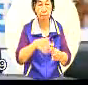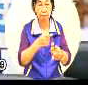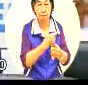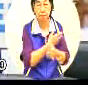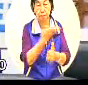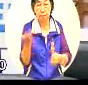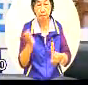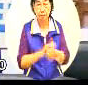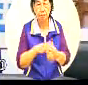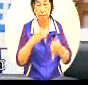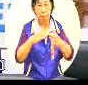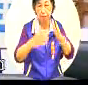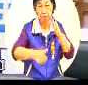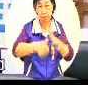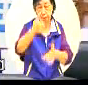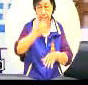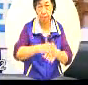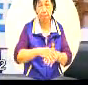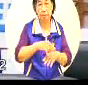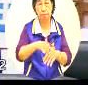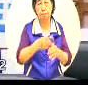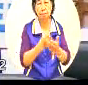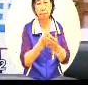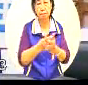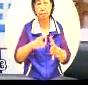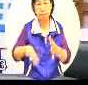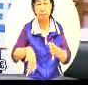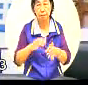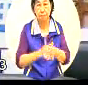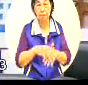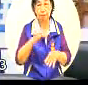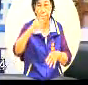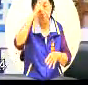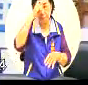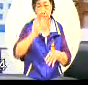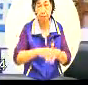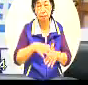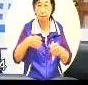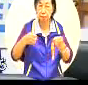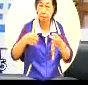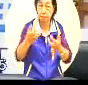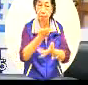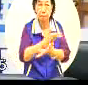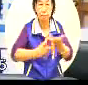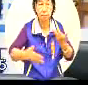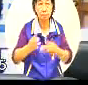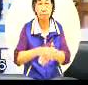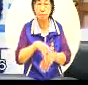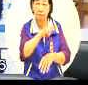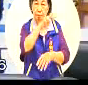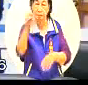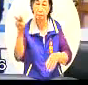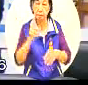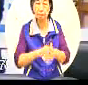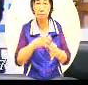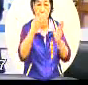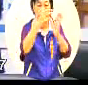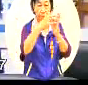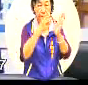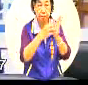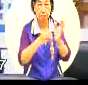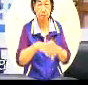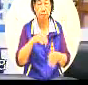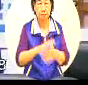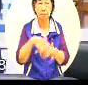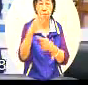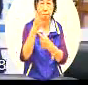处甚至市长能够清楚知道，这一次希望跟市长这边来讨论的问题。我们看到这边的标语是写说，为旗